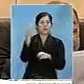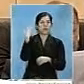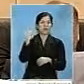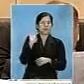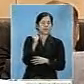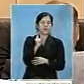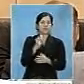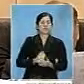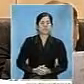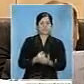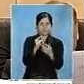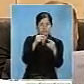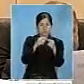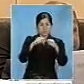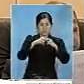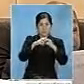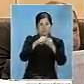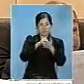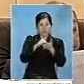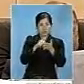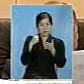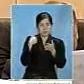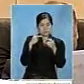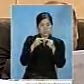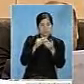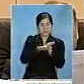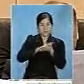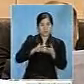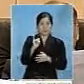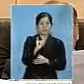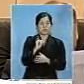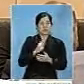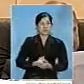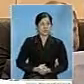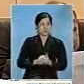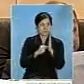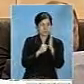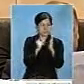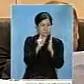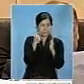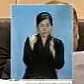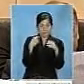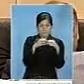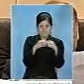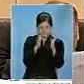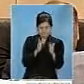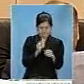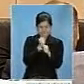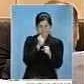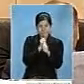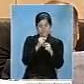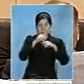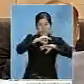นอยู่เราแก้ไขกันจบหรือยังยกตัวอย่างเช่นมีข้าราชการของประเทศ